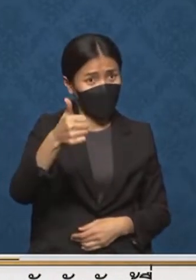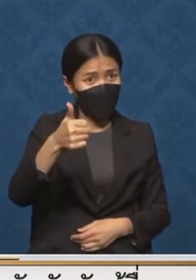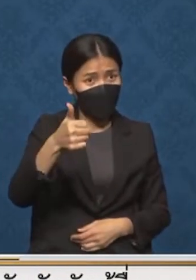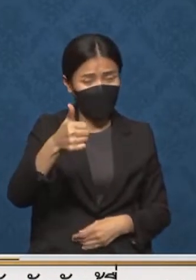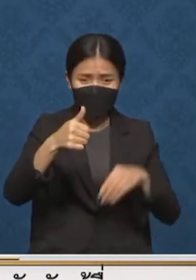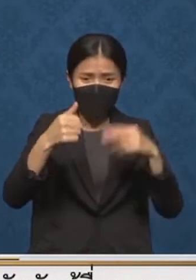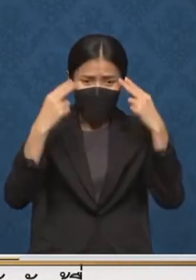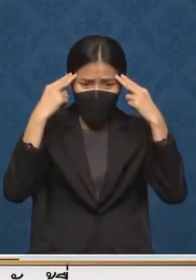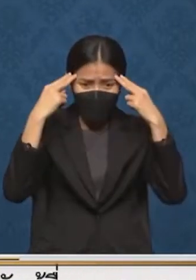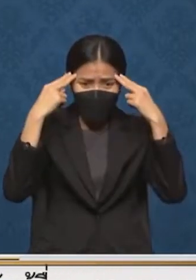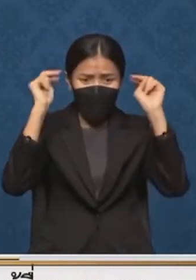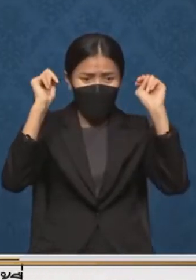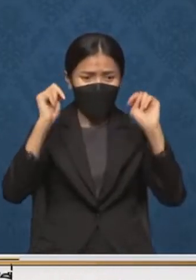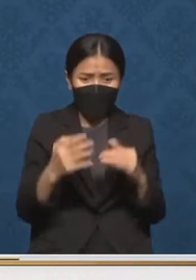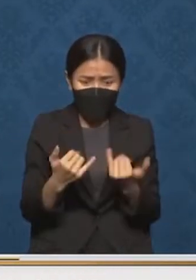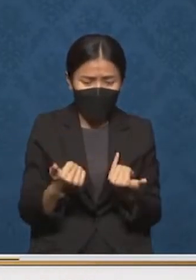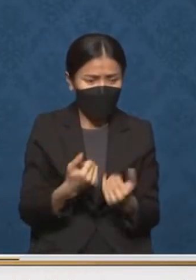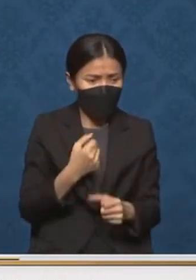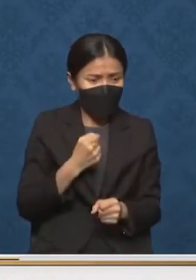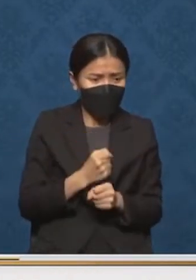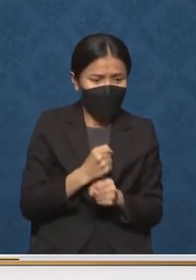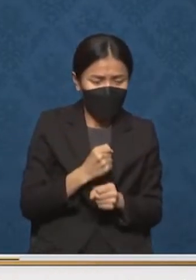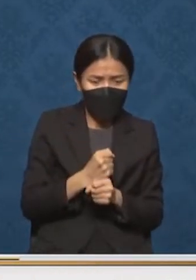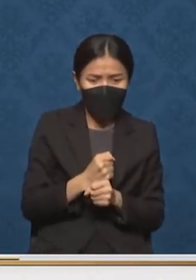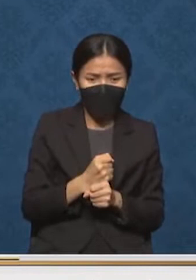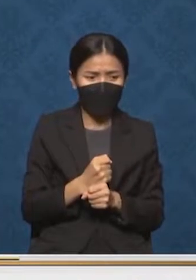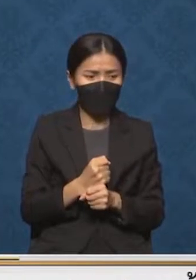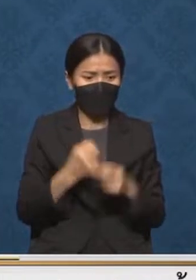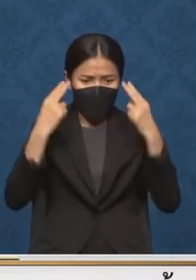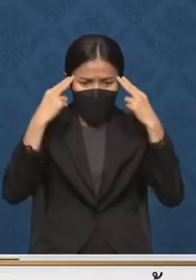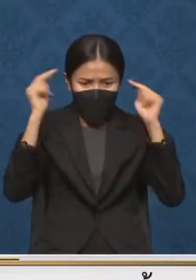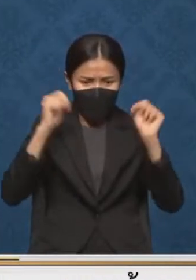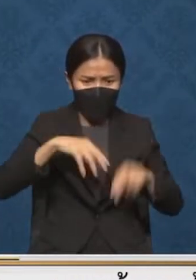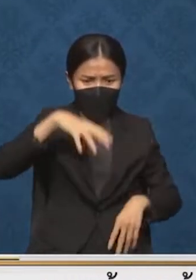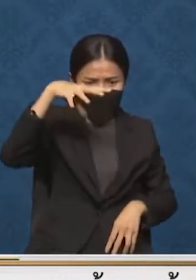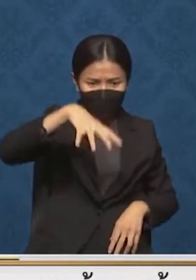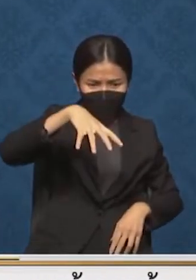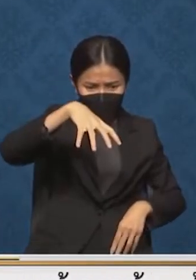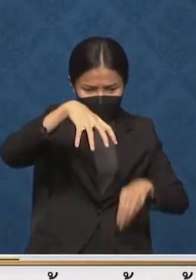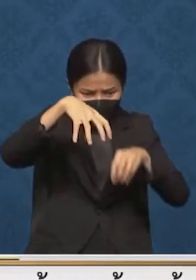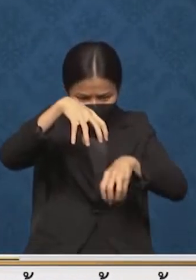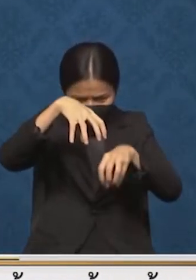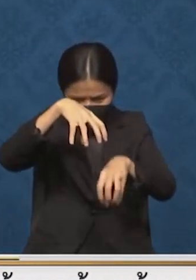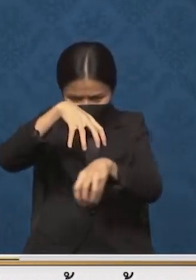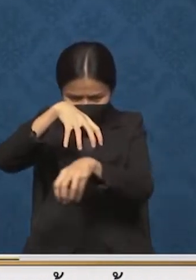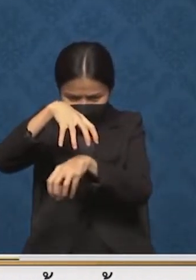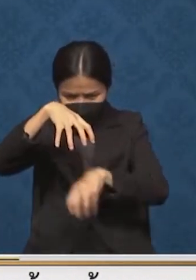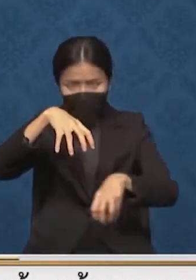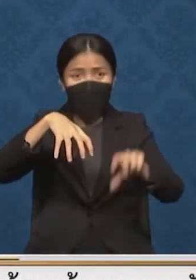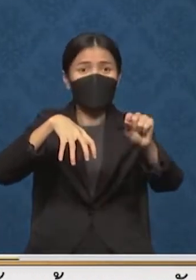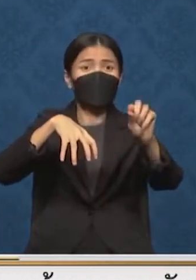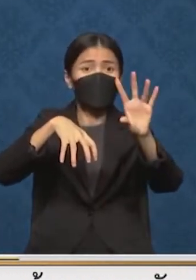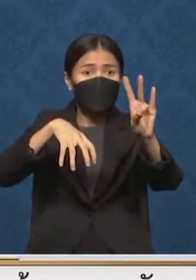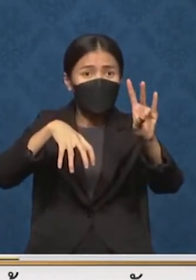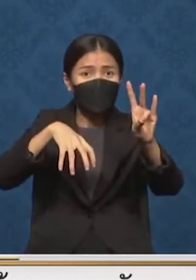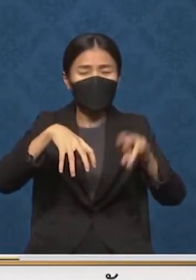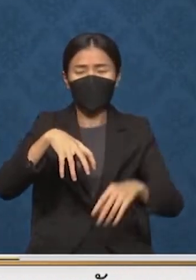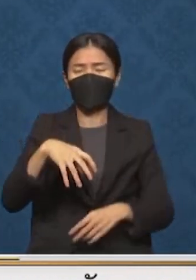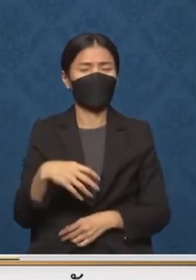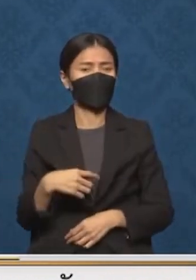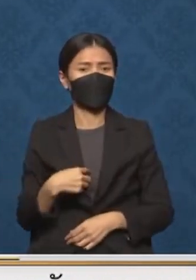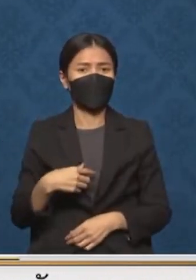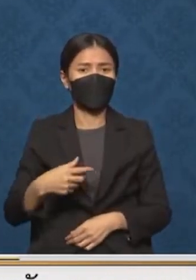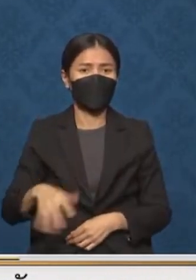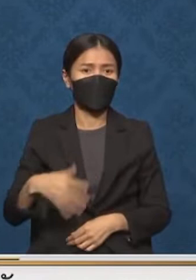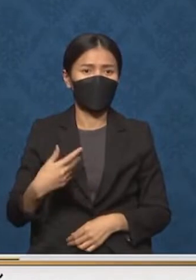นายกมีหน่วยงล่อยสัก 27 หน่วยงานนะครับมันก็คนๆ นรัสทช 27 งานตอใหเปuyaรBonümü Viktอย